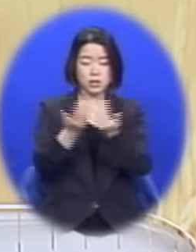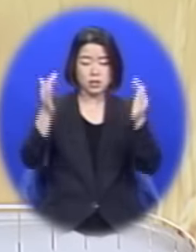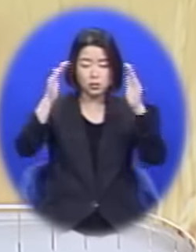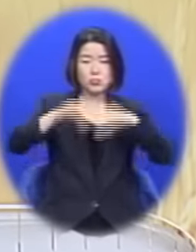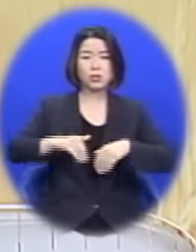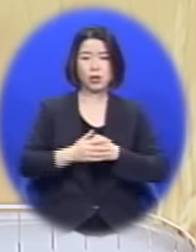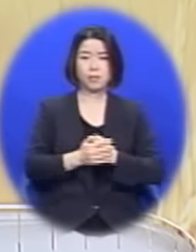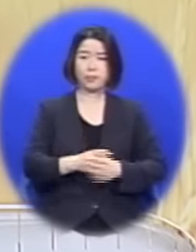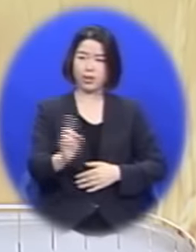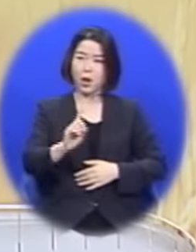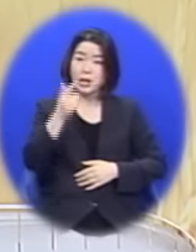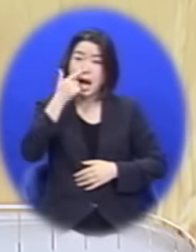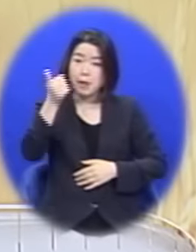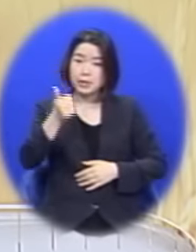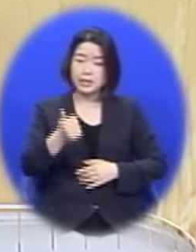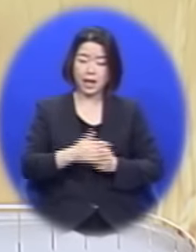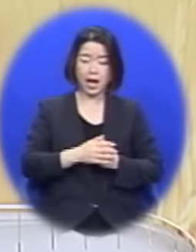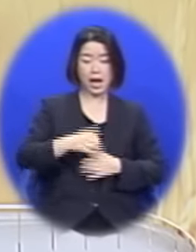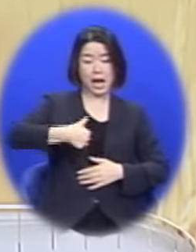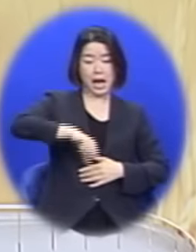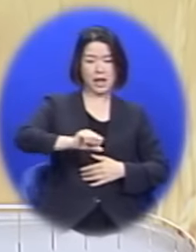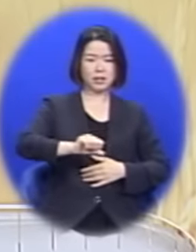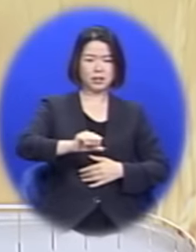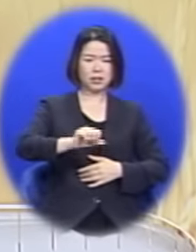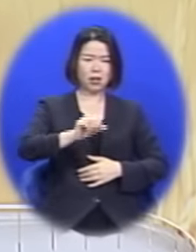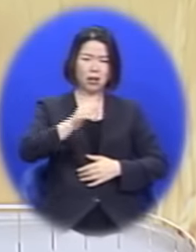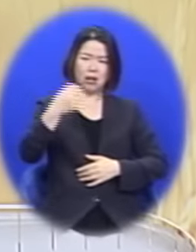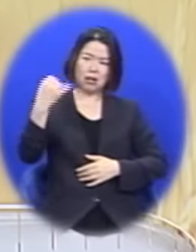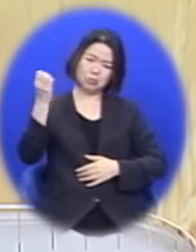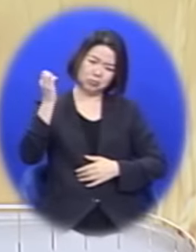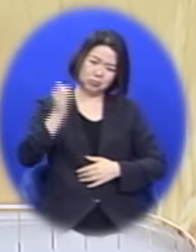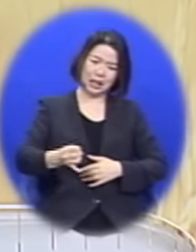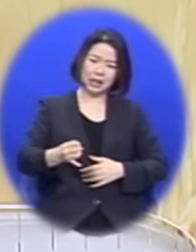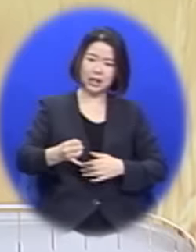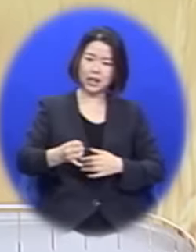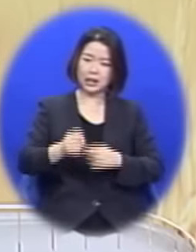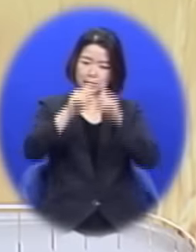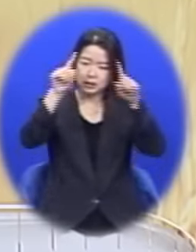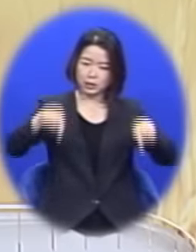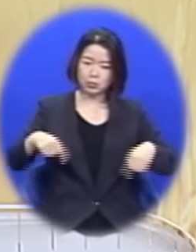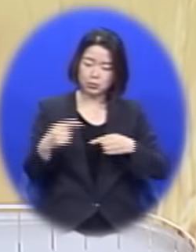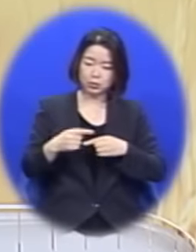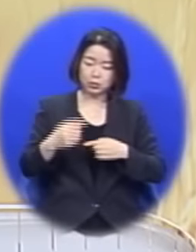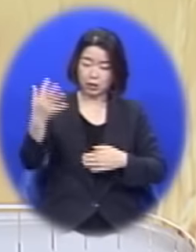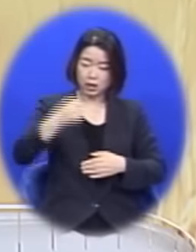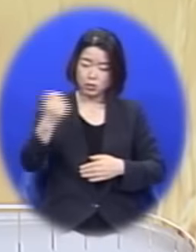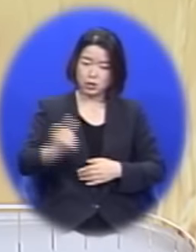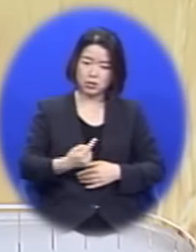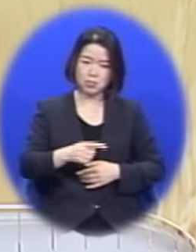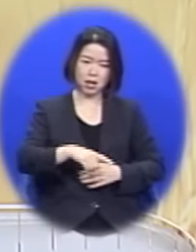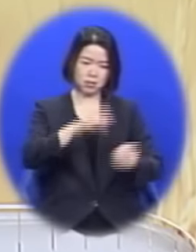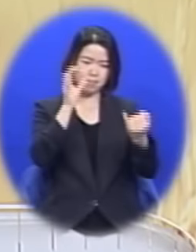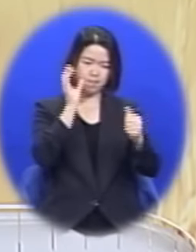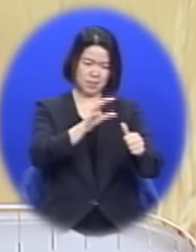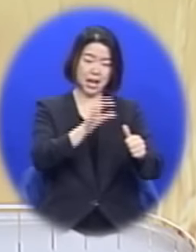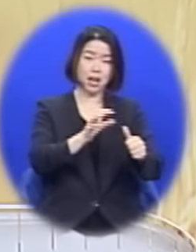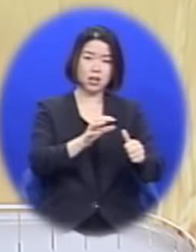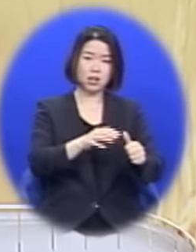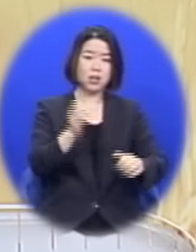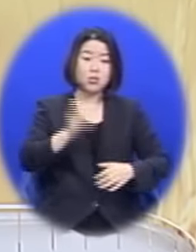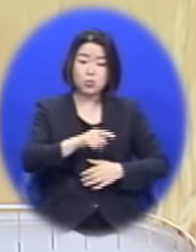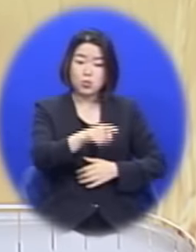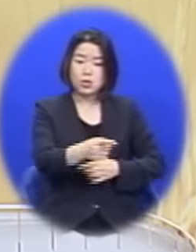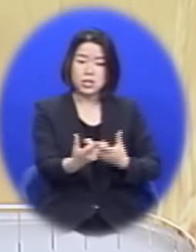아버지가 아들이 형편없는 성적을 가지고 왔길래 막 호통을 쳤대요. 너 또 이런